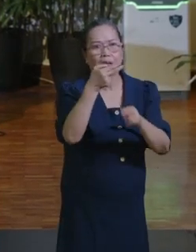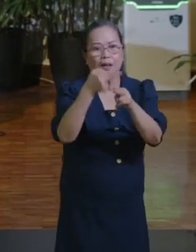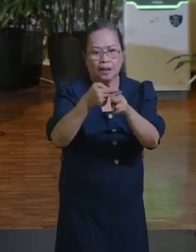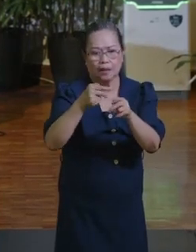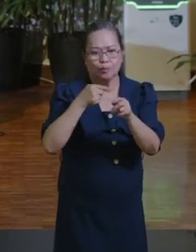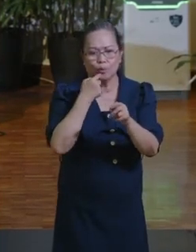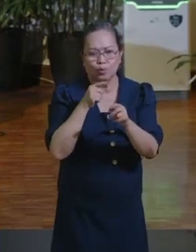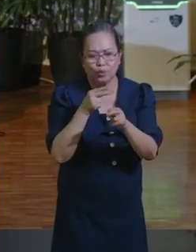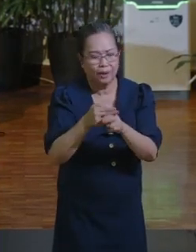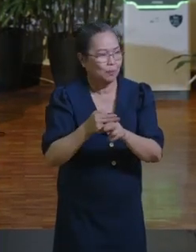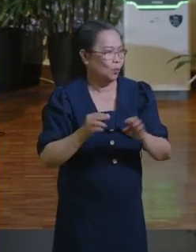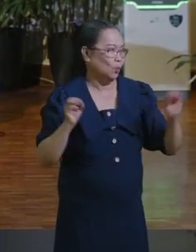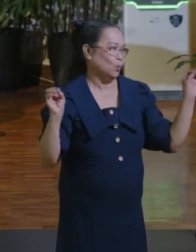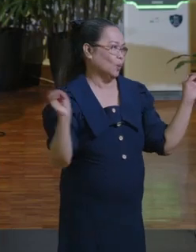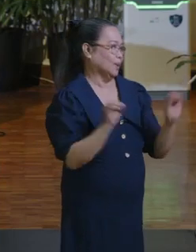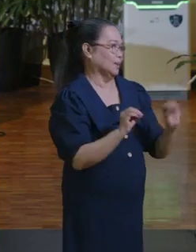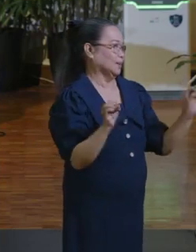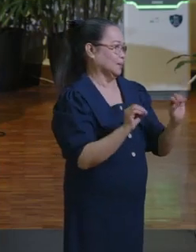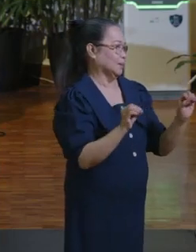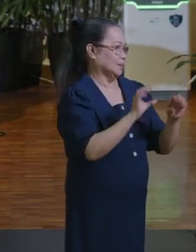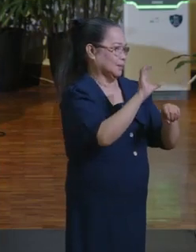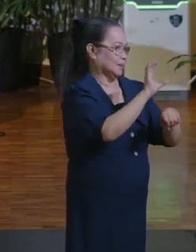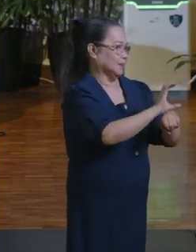nanampalataya kay Kristo Jesus.